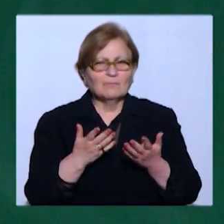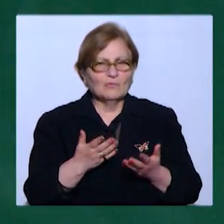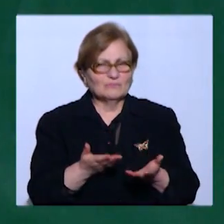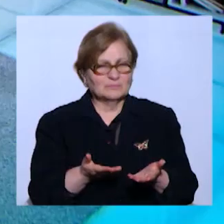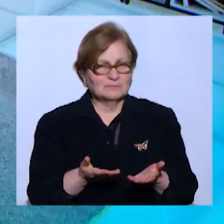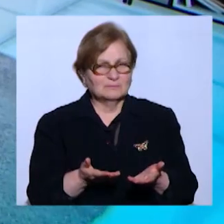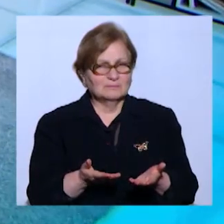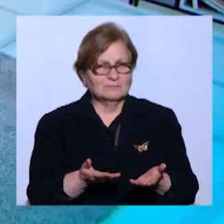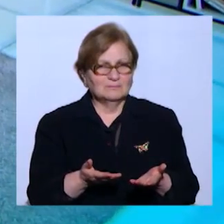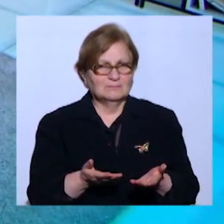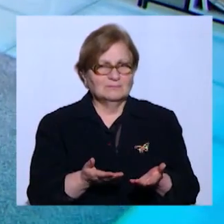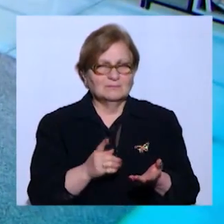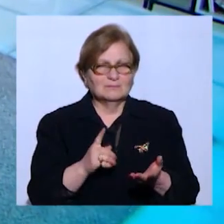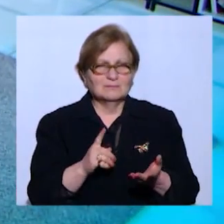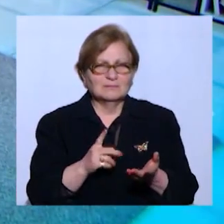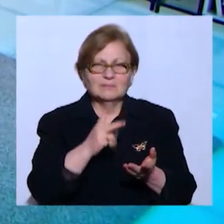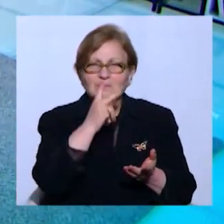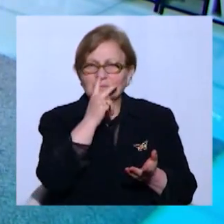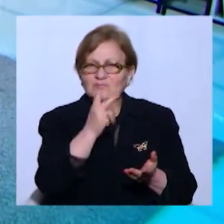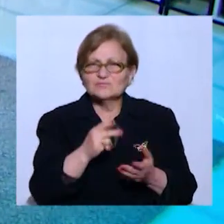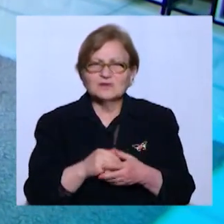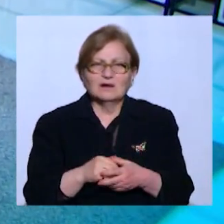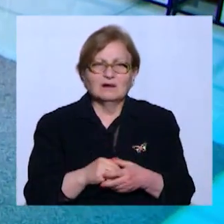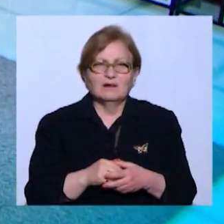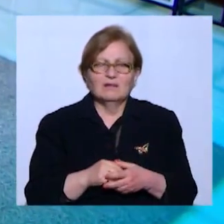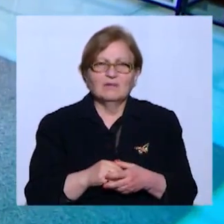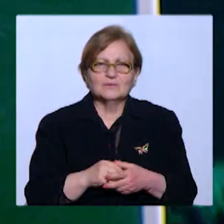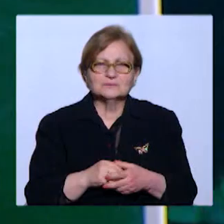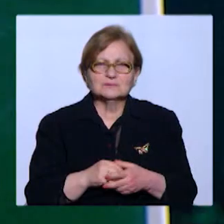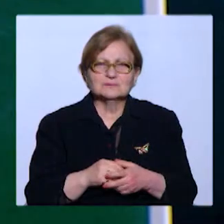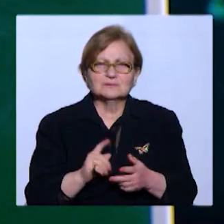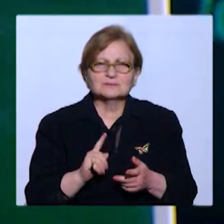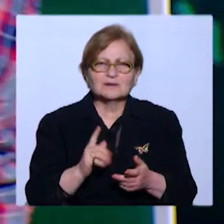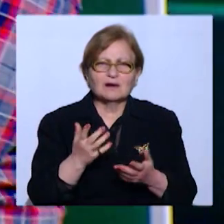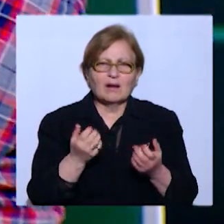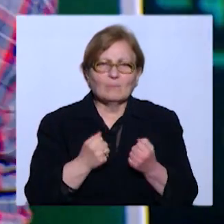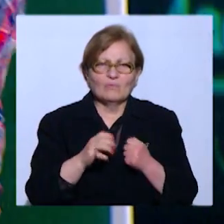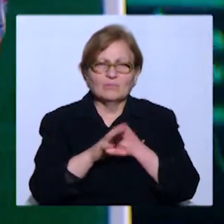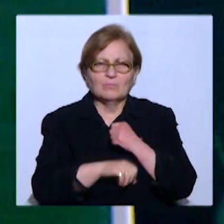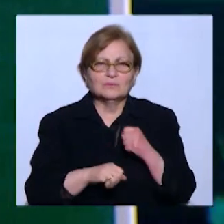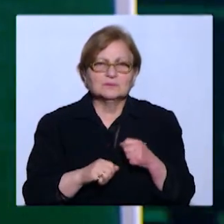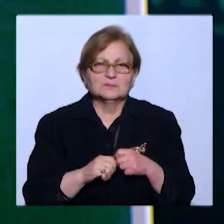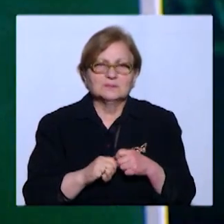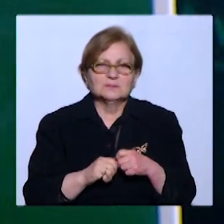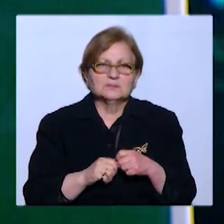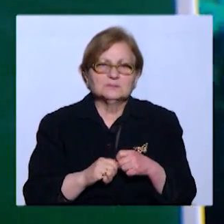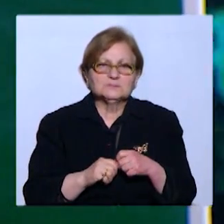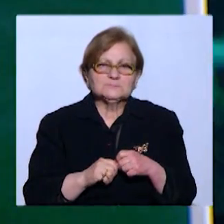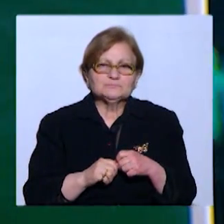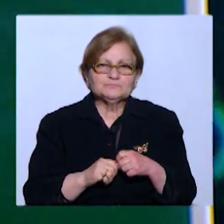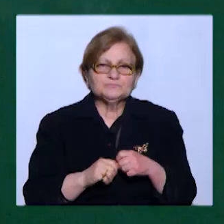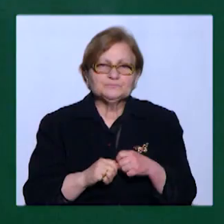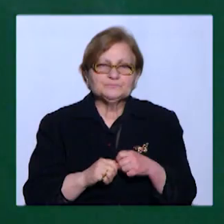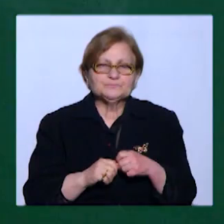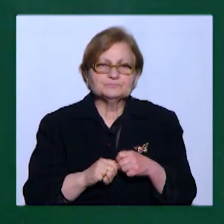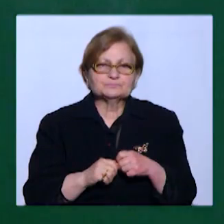რა გამოდის? აბა ნახოთ რა გამოგვივა. აი კიდევ მივაწებოთ.